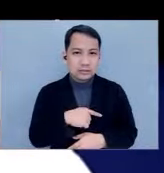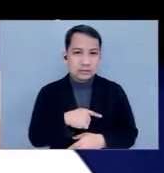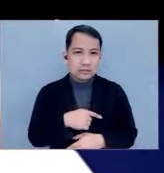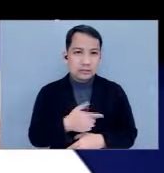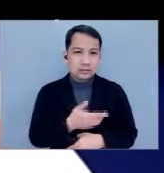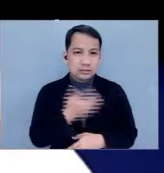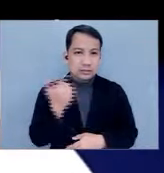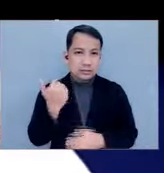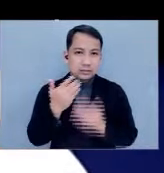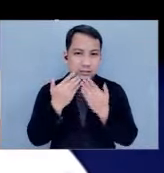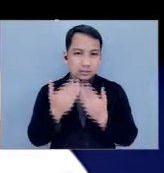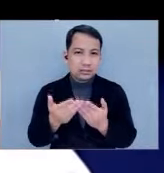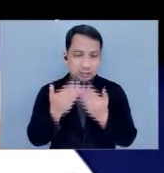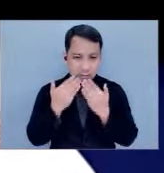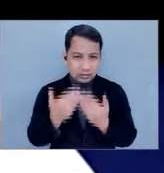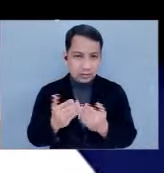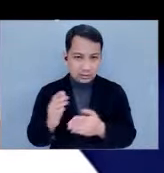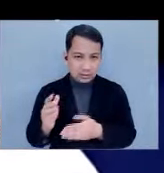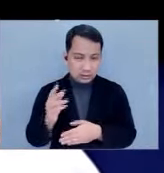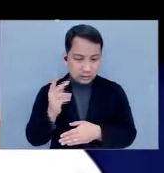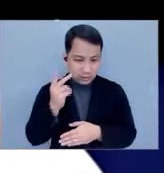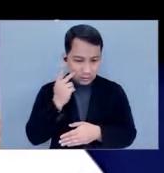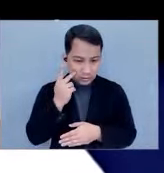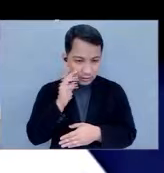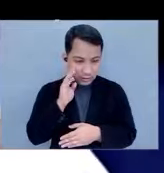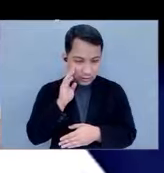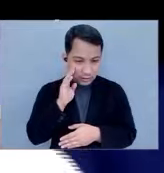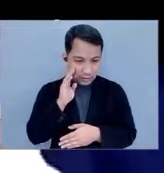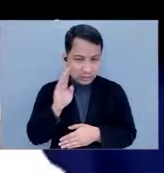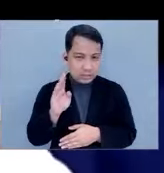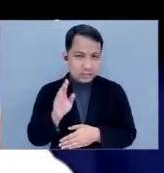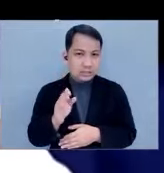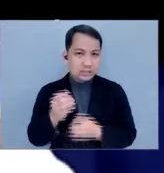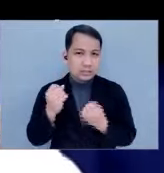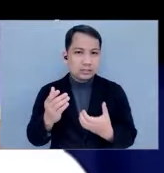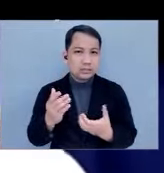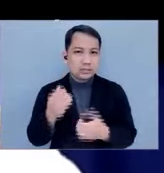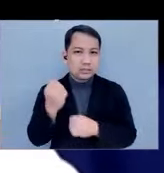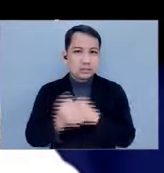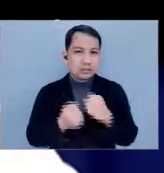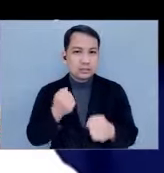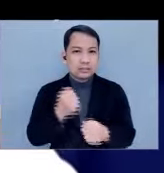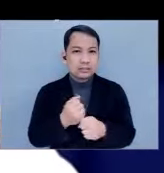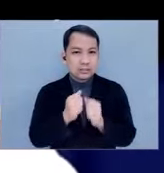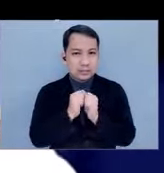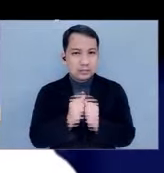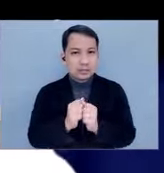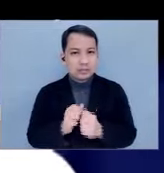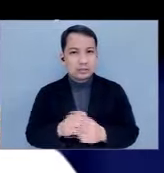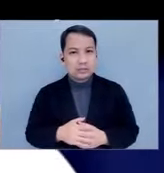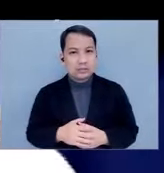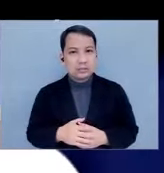Catherine. Maraming salamat, Catherine, sa ating maraming taon na pinagsamahan.